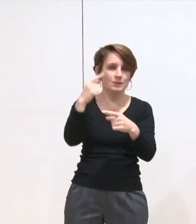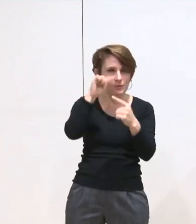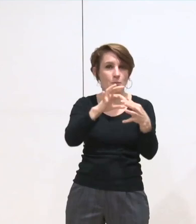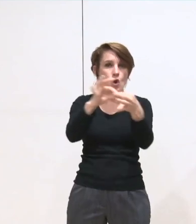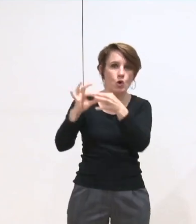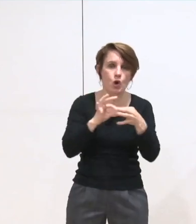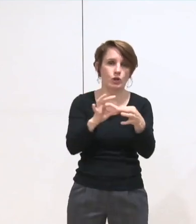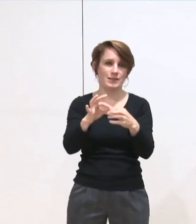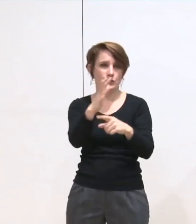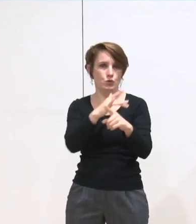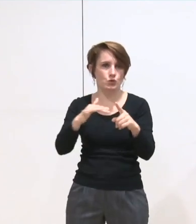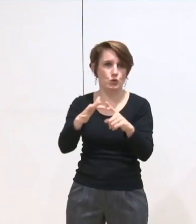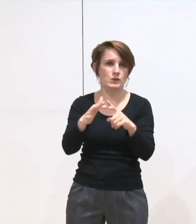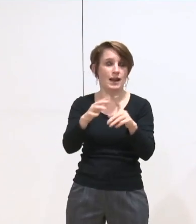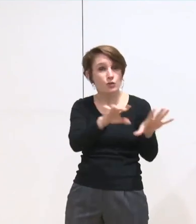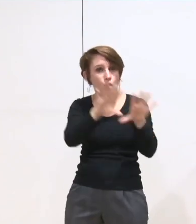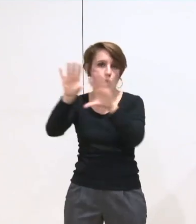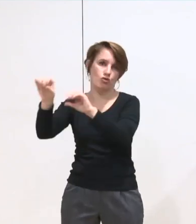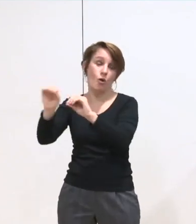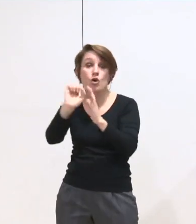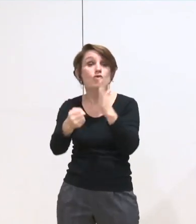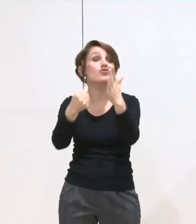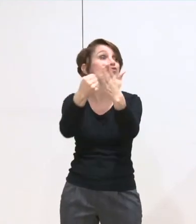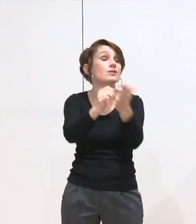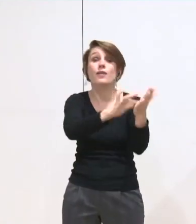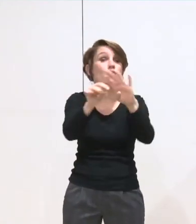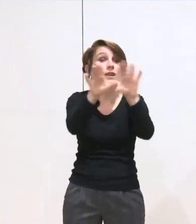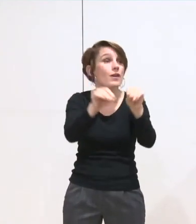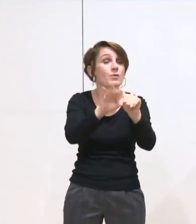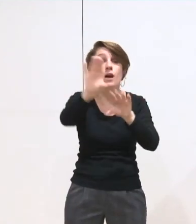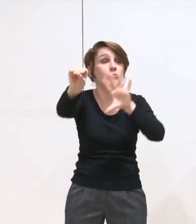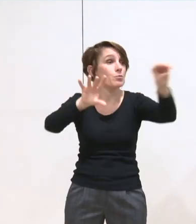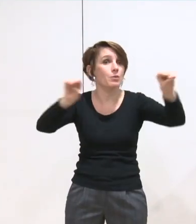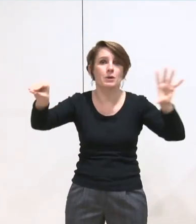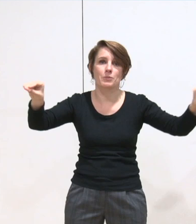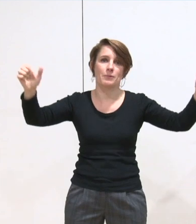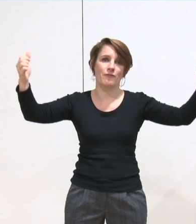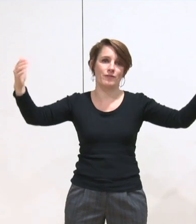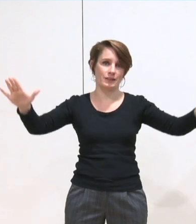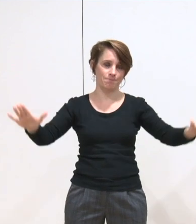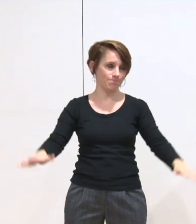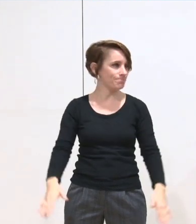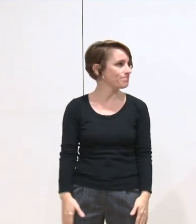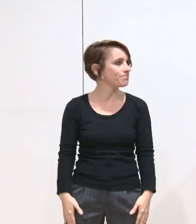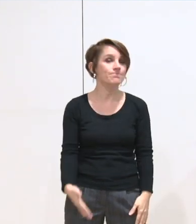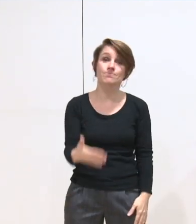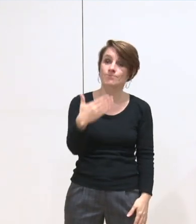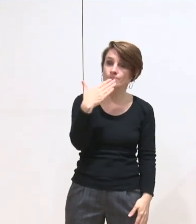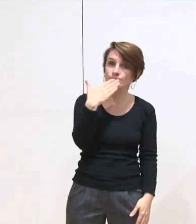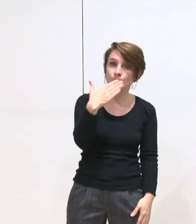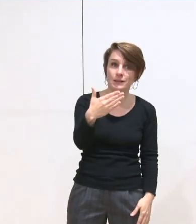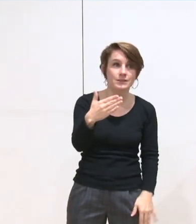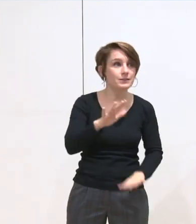relogement pendant toute la durée du parcours de relogement. Merci. Merci. S'il n'y a pas